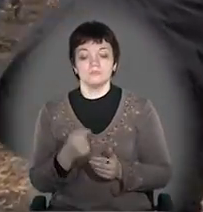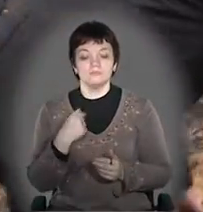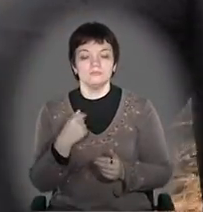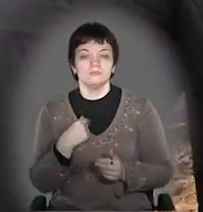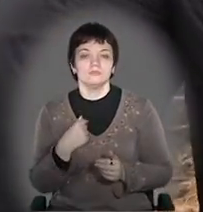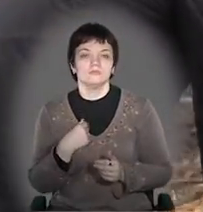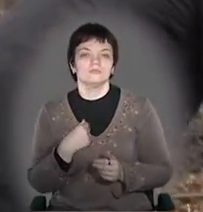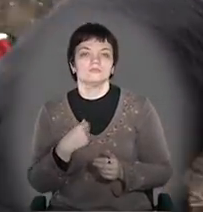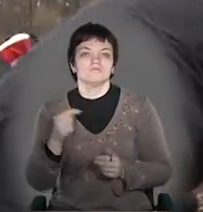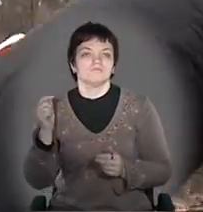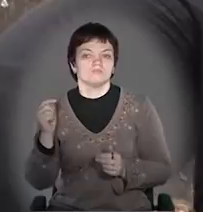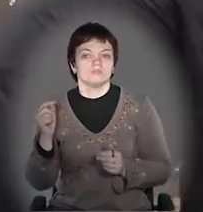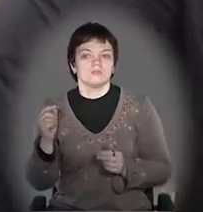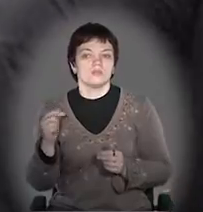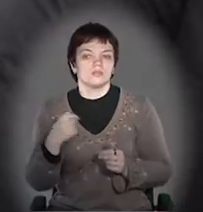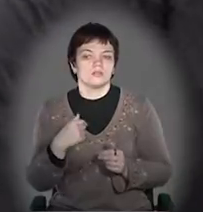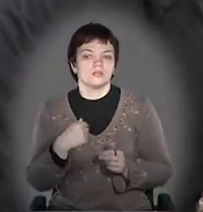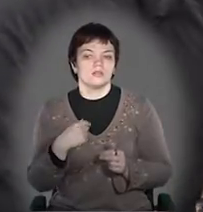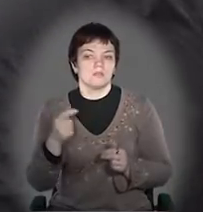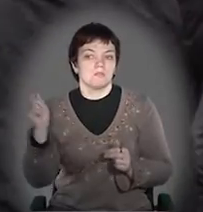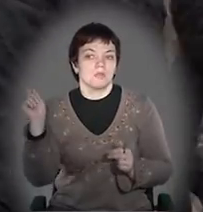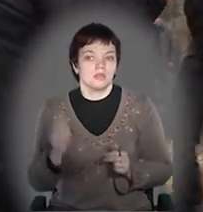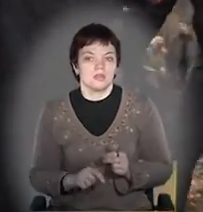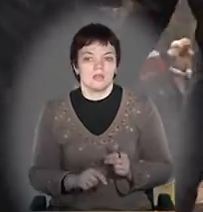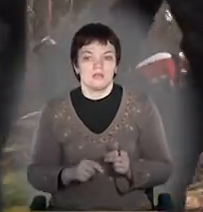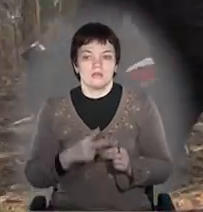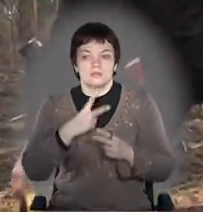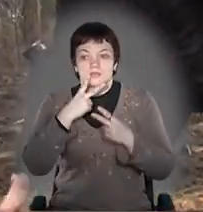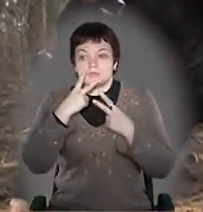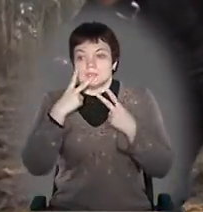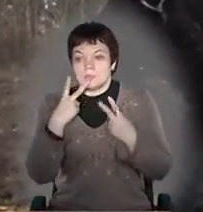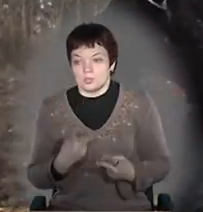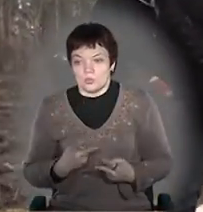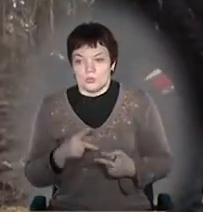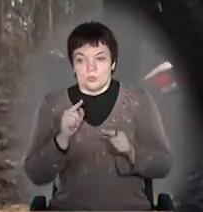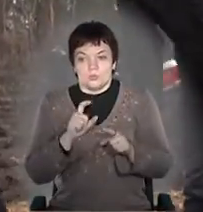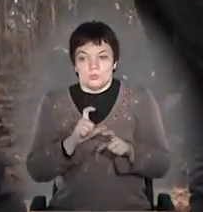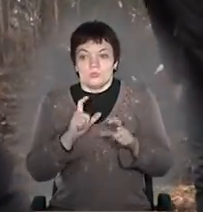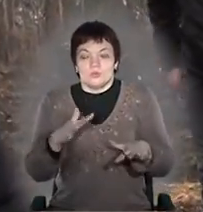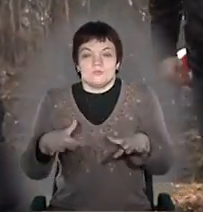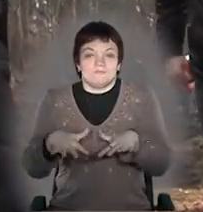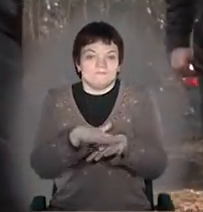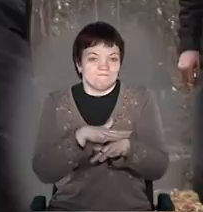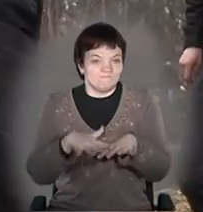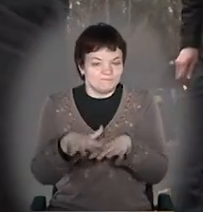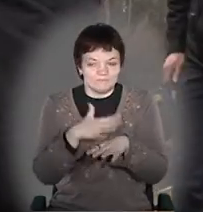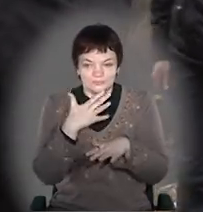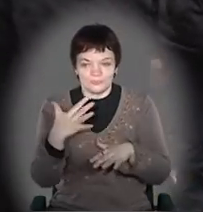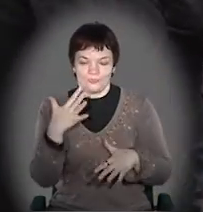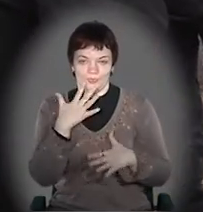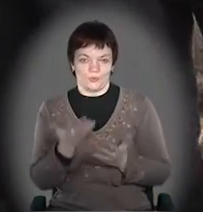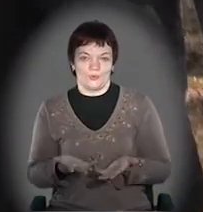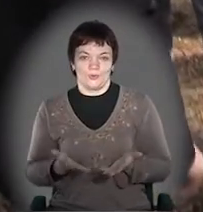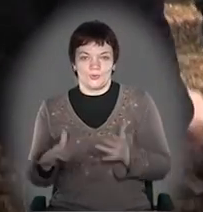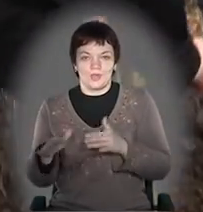садить лис у Шваровку. Да, и побачив, что тут у Шваровки, у лісі багато людей.